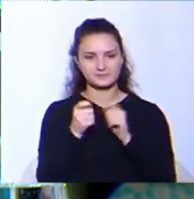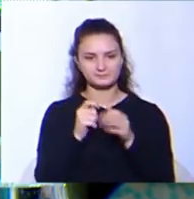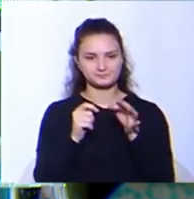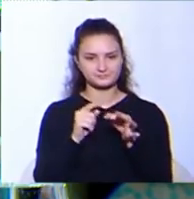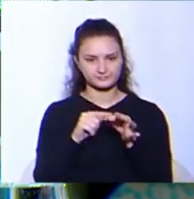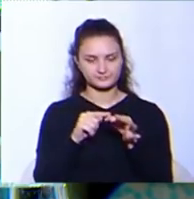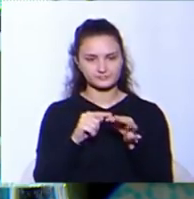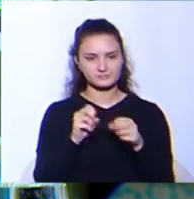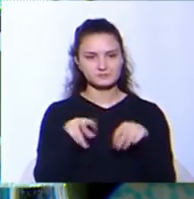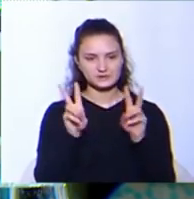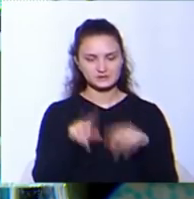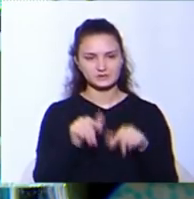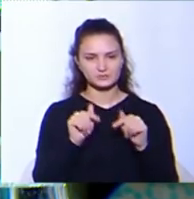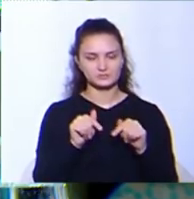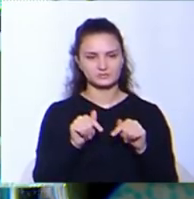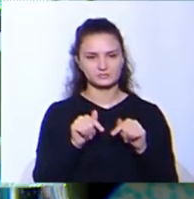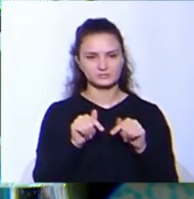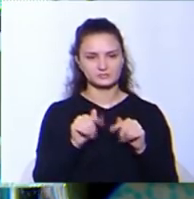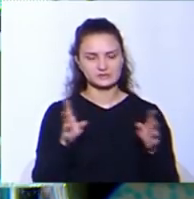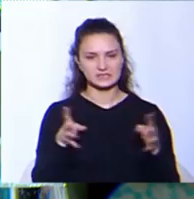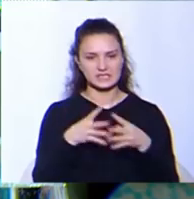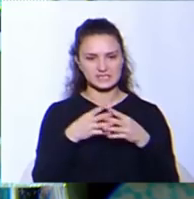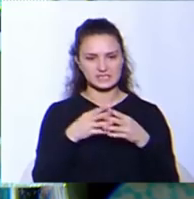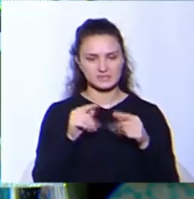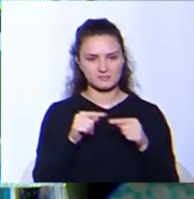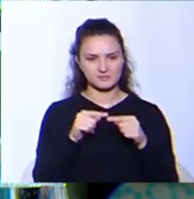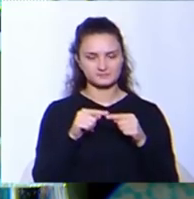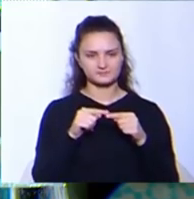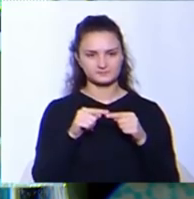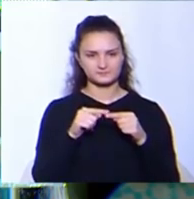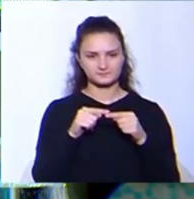რომლებიც სპეციალურად სინთეზირდება